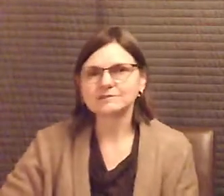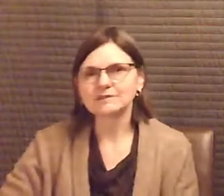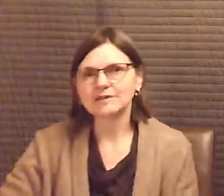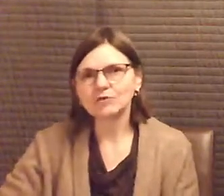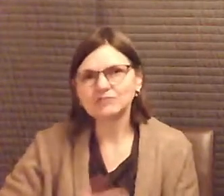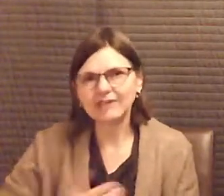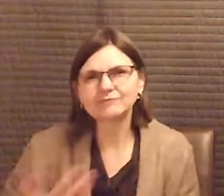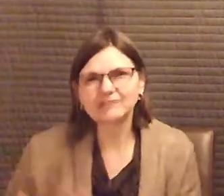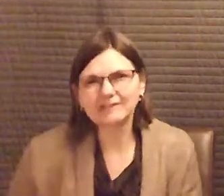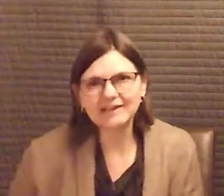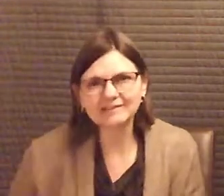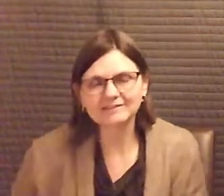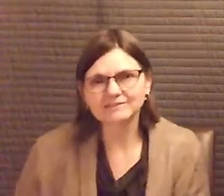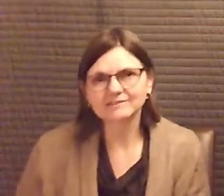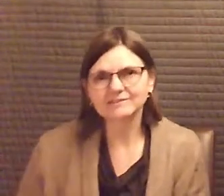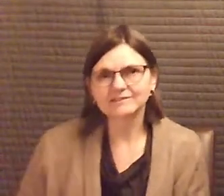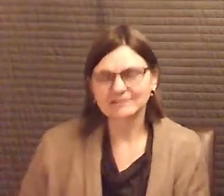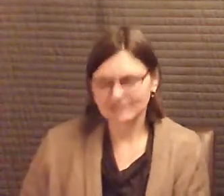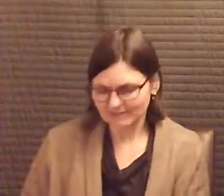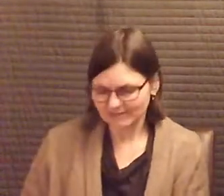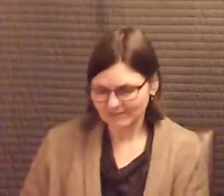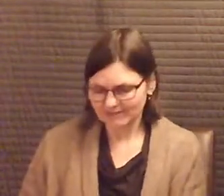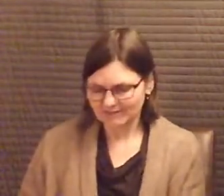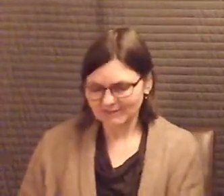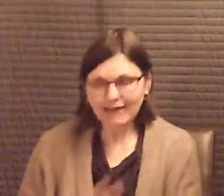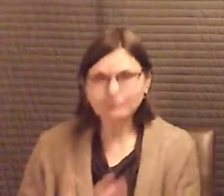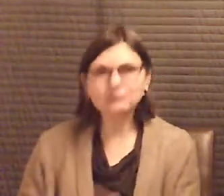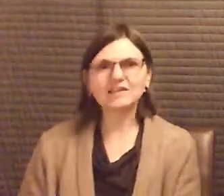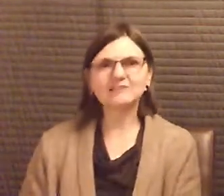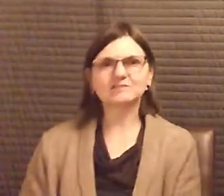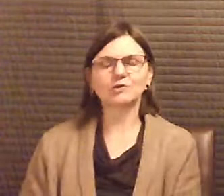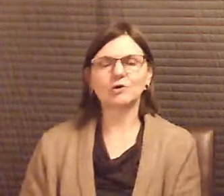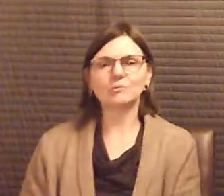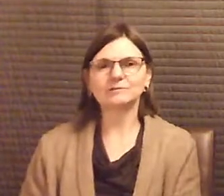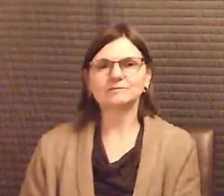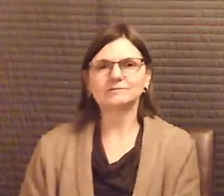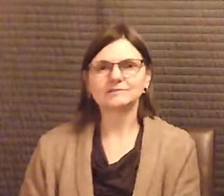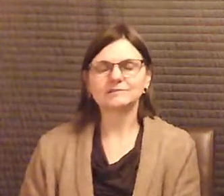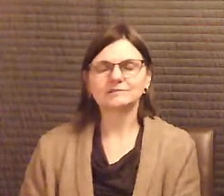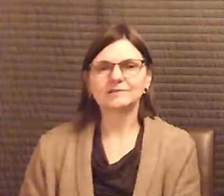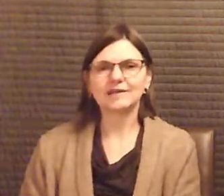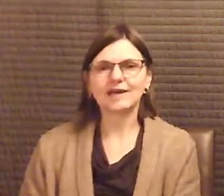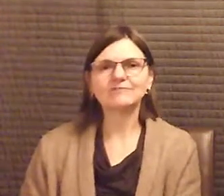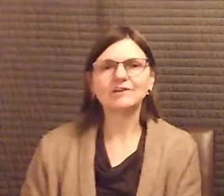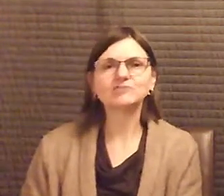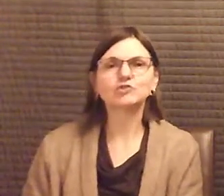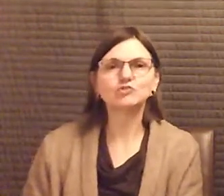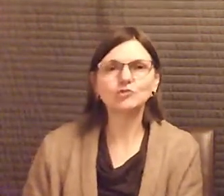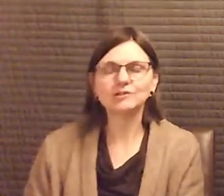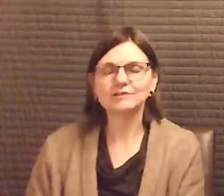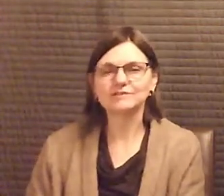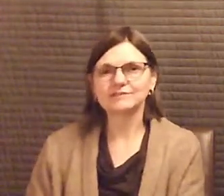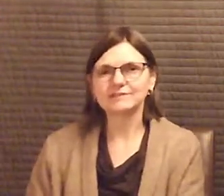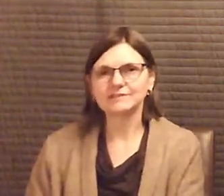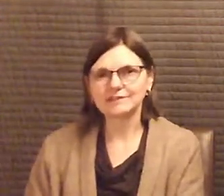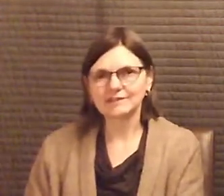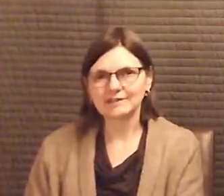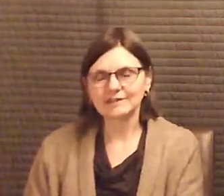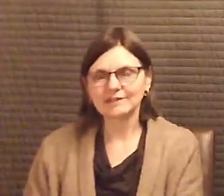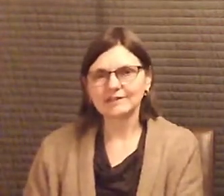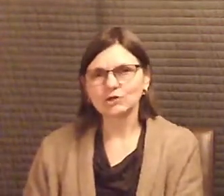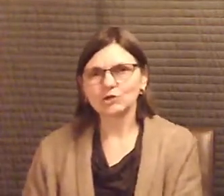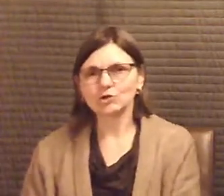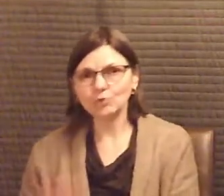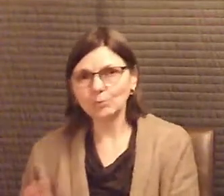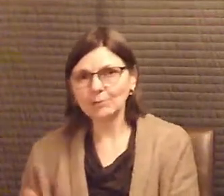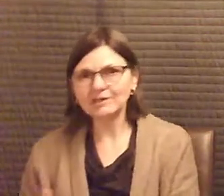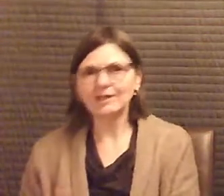allah ons leven te genezen duitsland jullie saskia voor het jezus gekomen hij was hij was gezonde school en